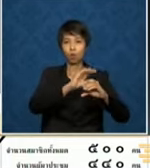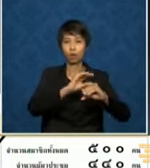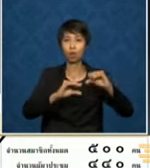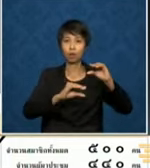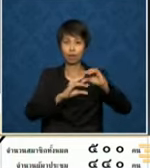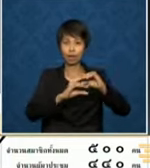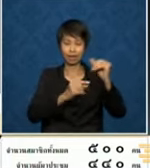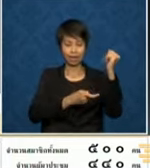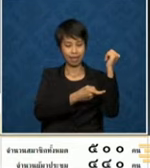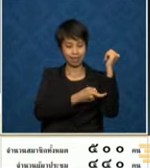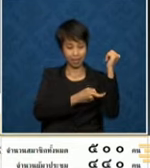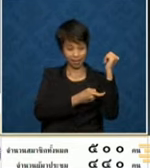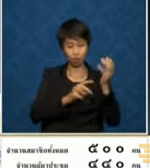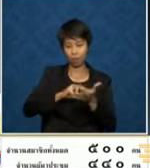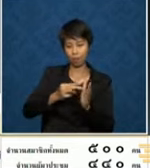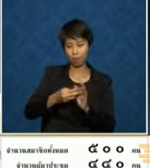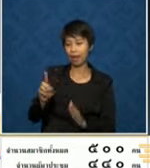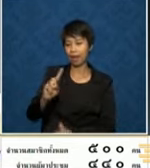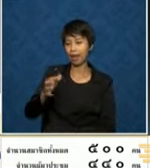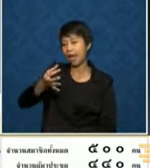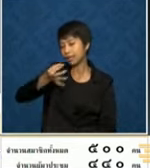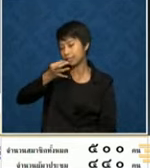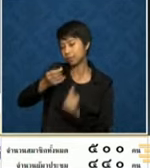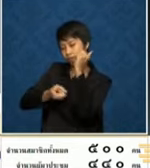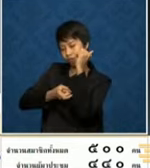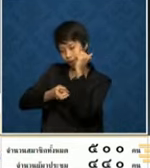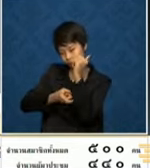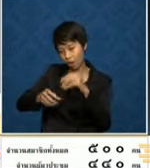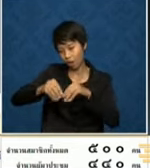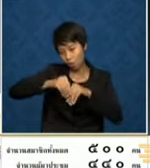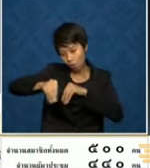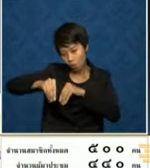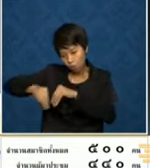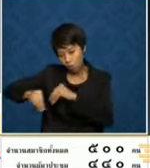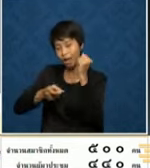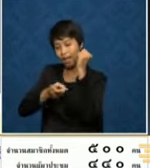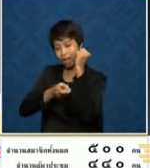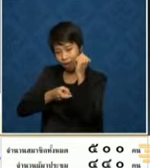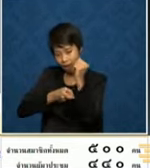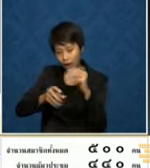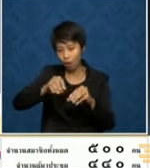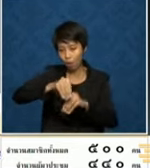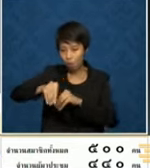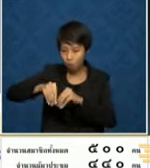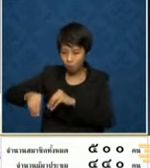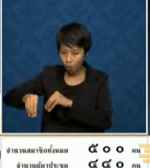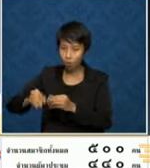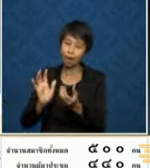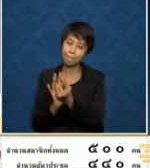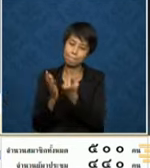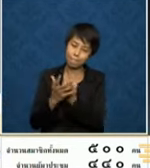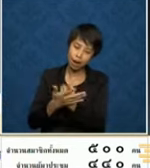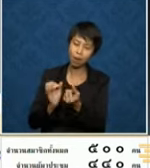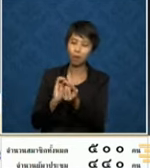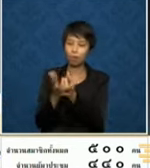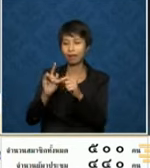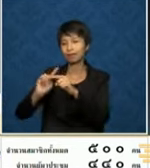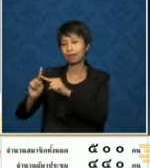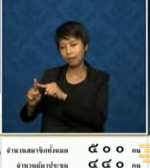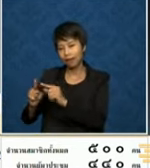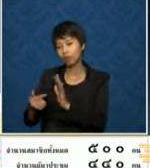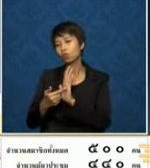ที่ให้พี่น้องชาวสวนยางนะครับทำการเกษตรแบบผสมผสานมีการปลูกพืชแซมยกตัวอย่างกาแ